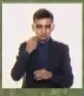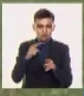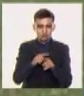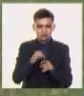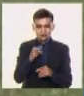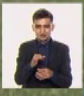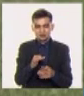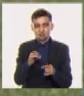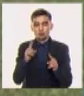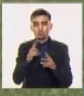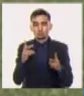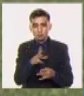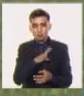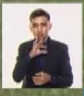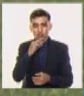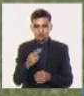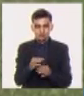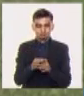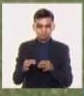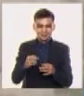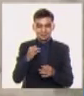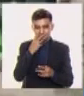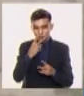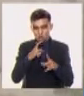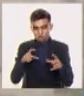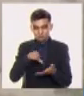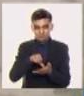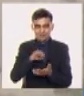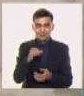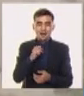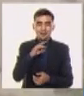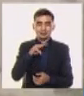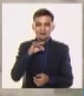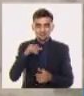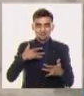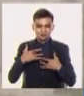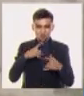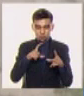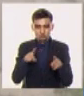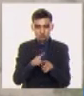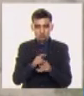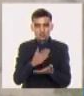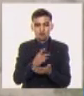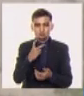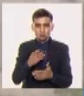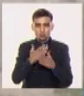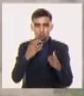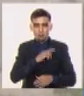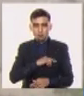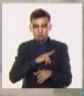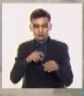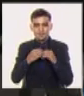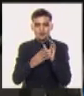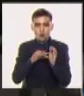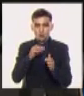обеспечить необходимую социальную дистанцию как для зрителей так и для артистов около 200 рабочих с 19-го июня